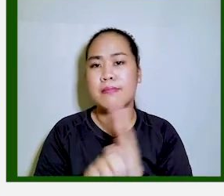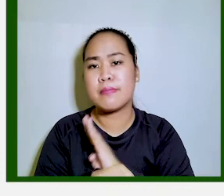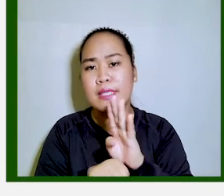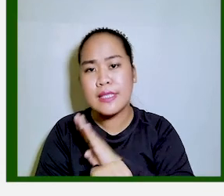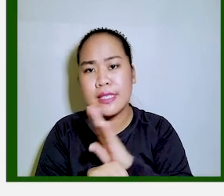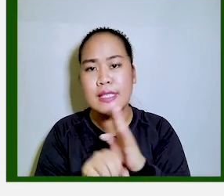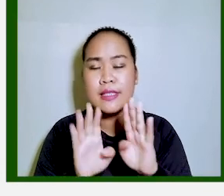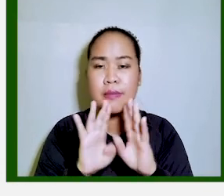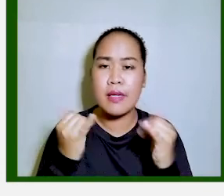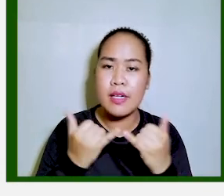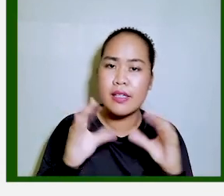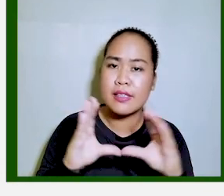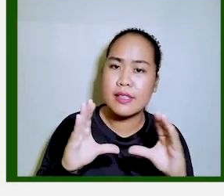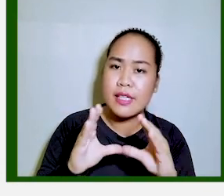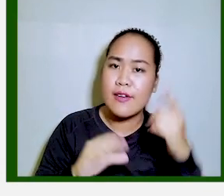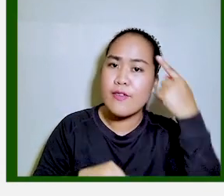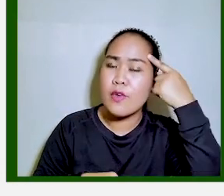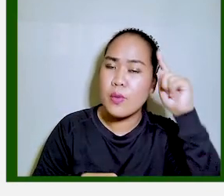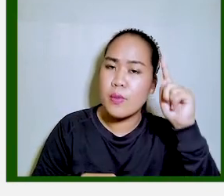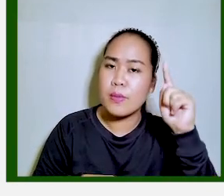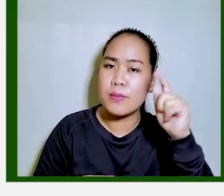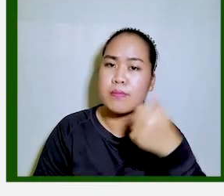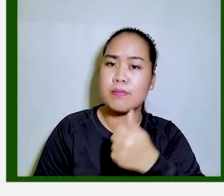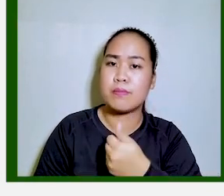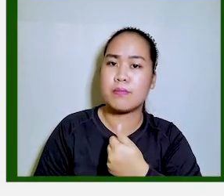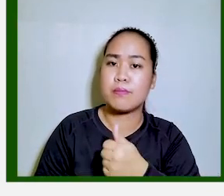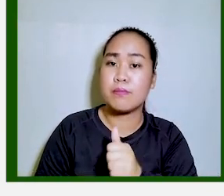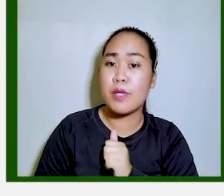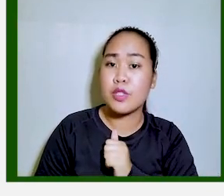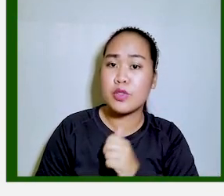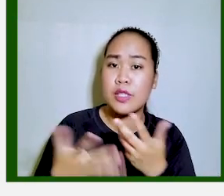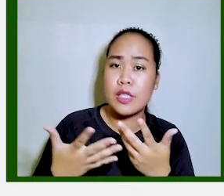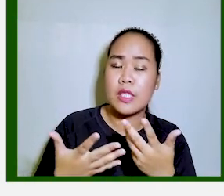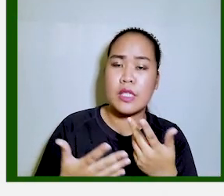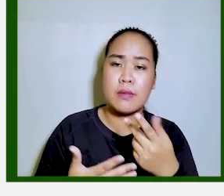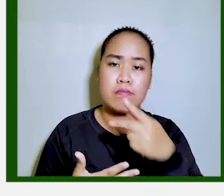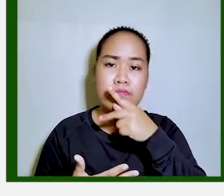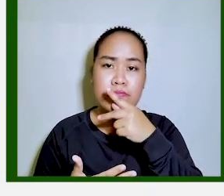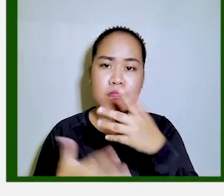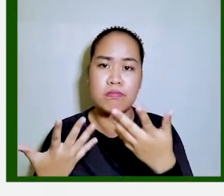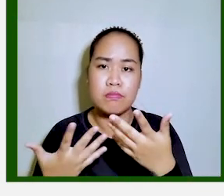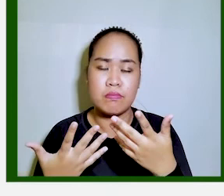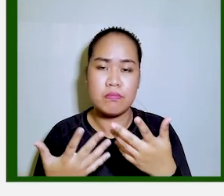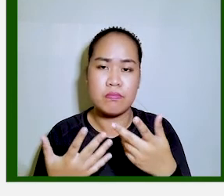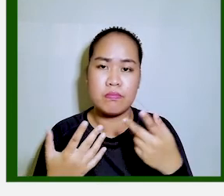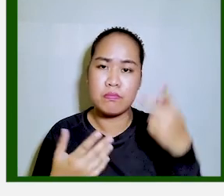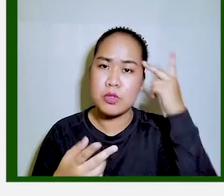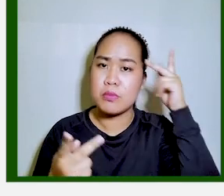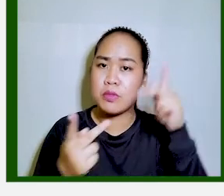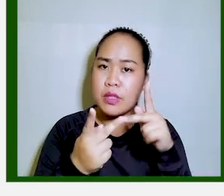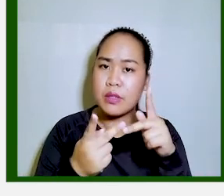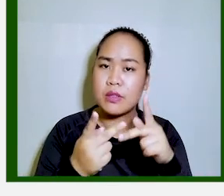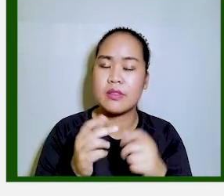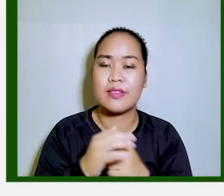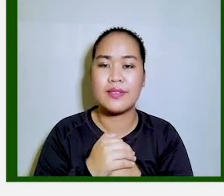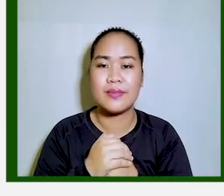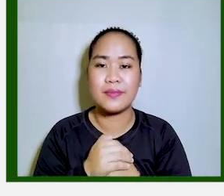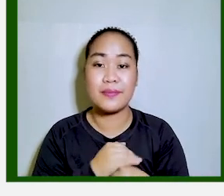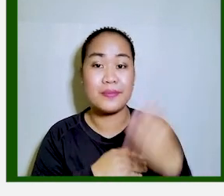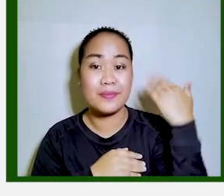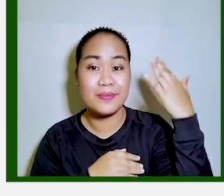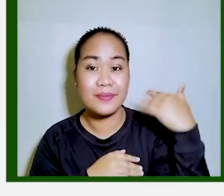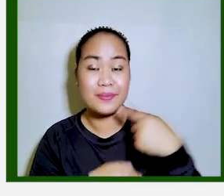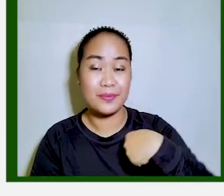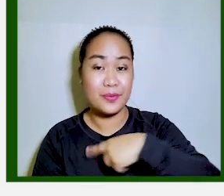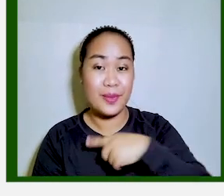personal purposes. So sabi ko nga po, kami natutuwa dahil ang BSA dati napapasyalan lang tayo dahil sa ating